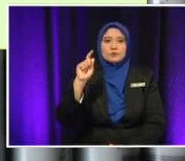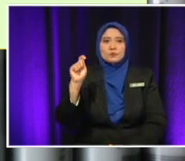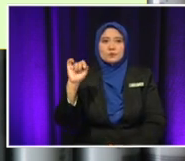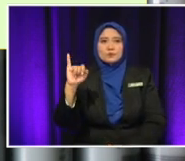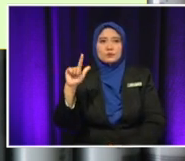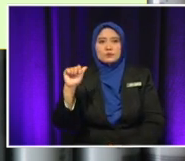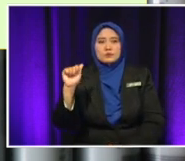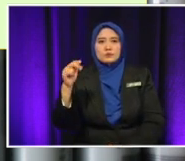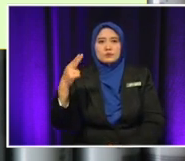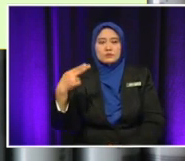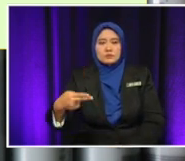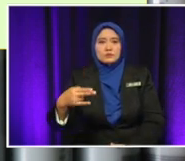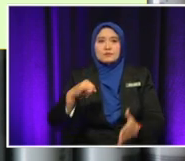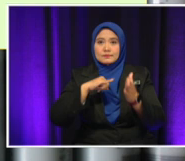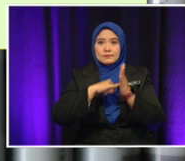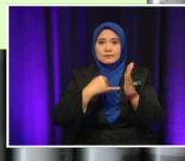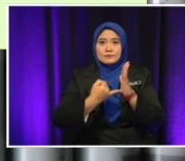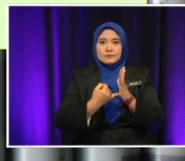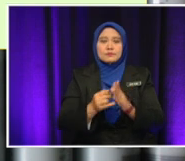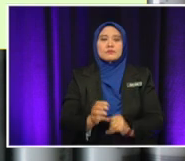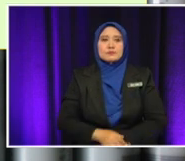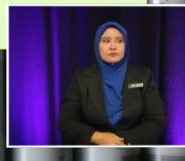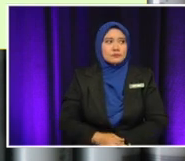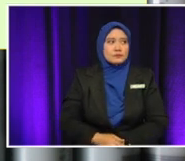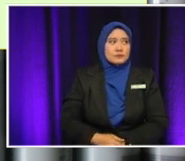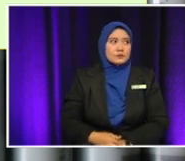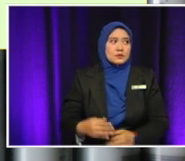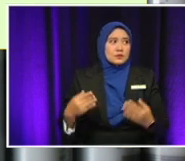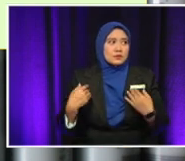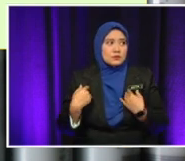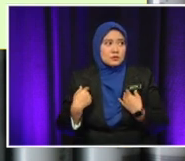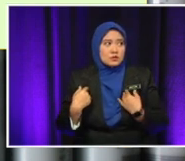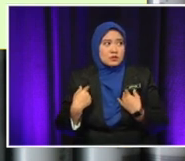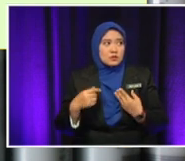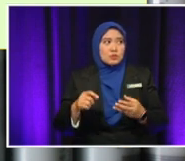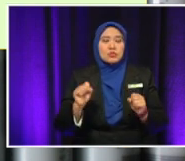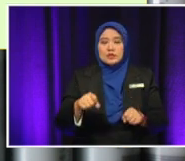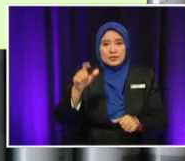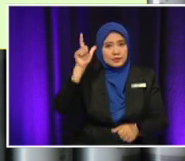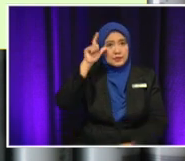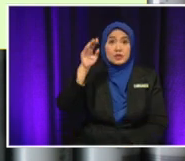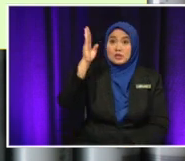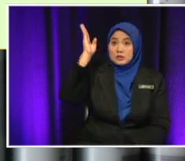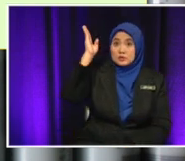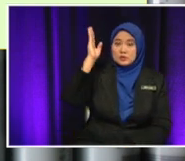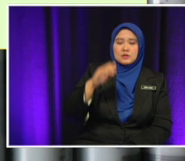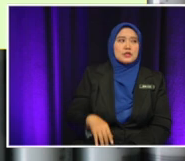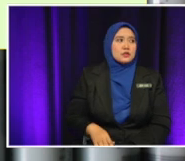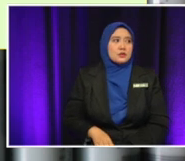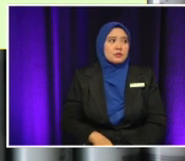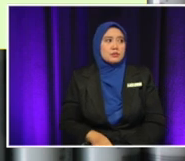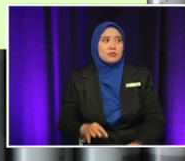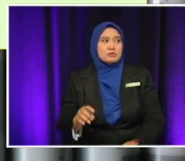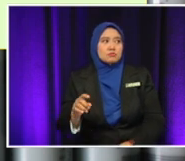terminologi warna yaitu Fuse dan tune berdasarkan jadwal 5 pada